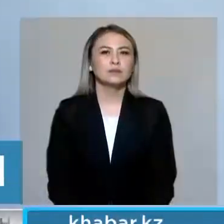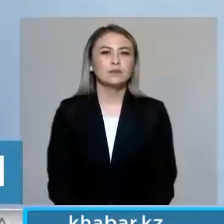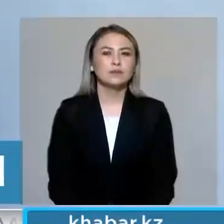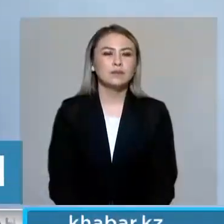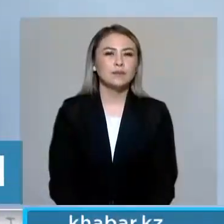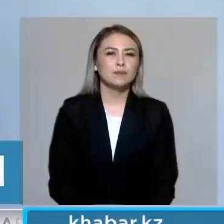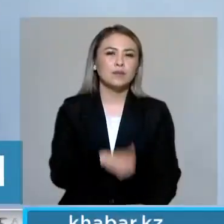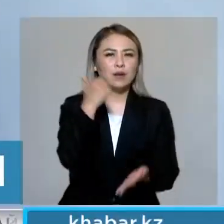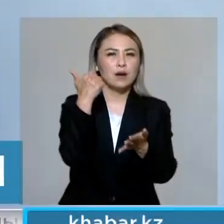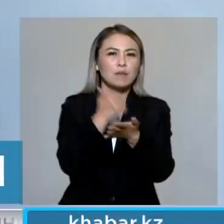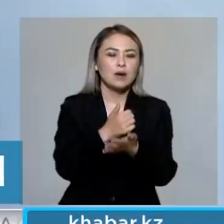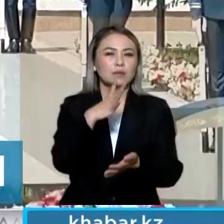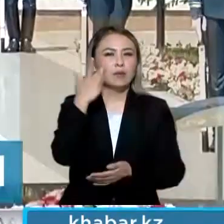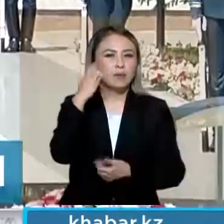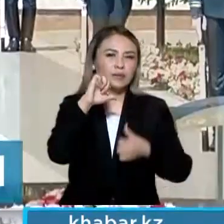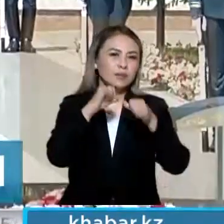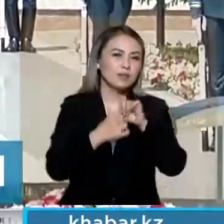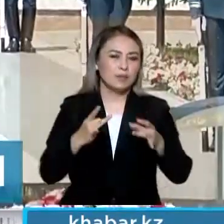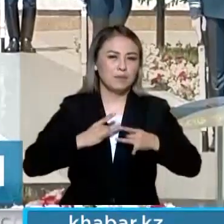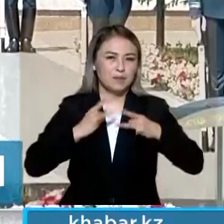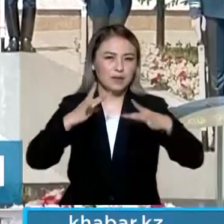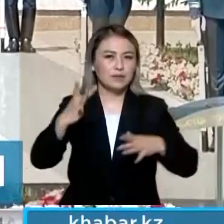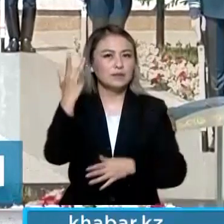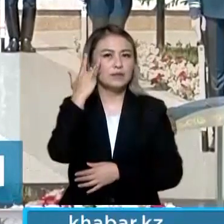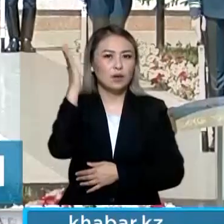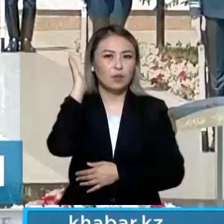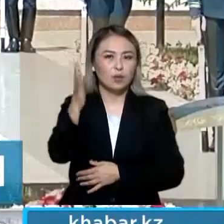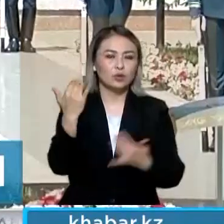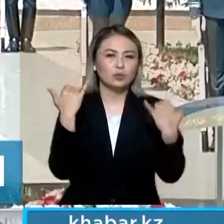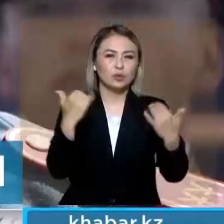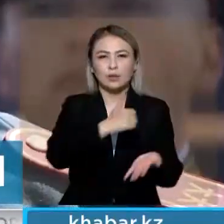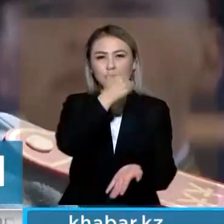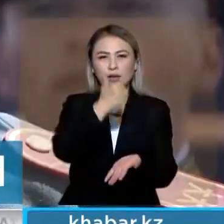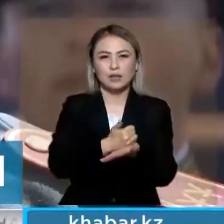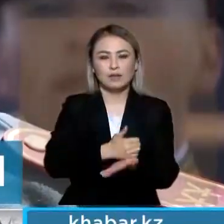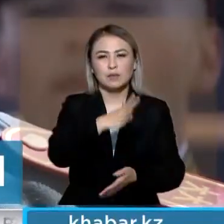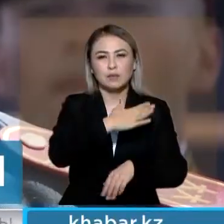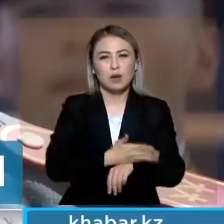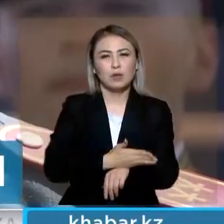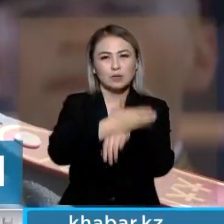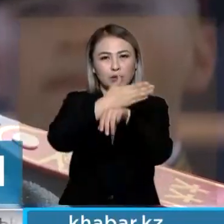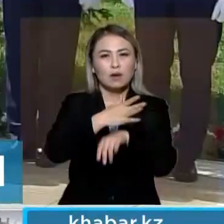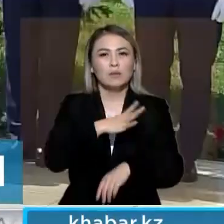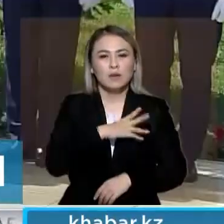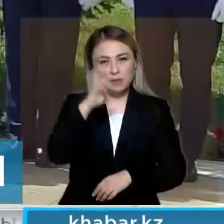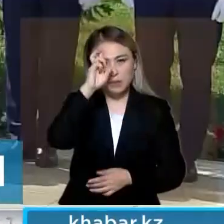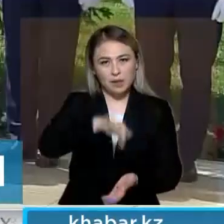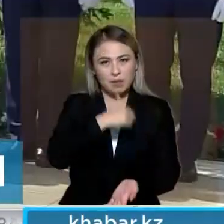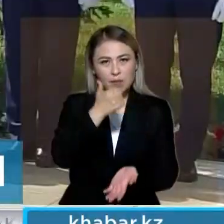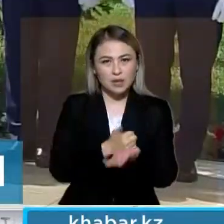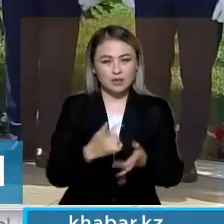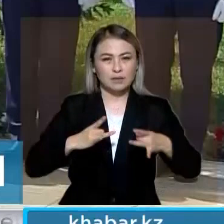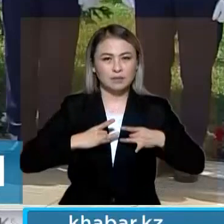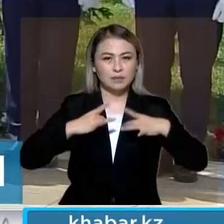Әнұран әуелеп, байрақ аспандаған сайын ұлт мерейде асқақ бола түседі. Бүгін еліміздің басты байрағын көтеру рәсімінде мемлекет басшысы рәміздер